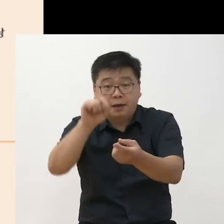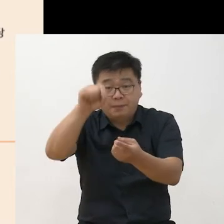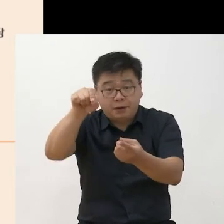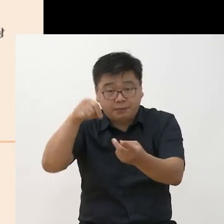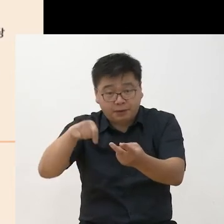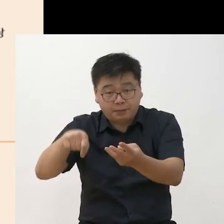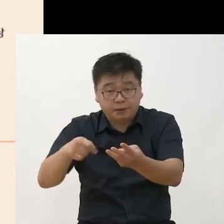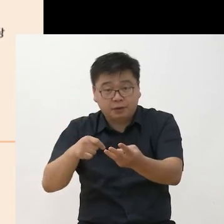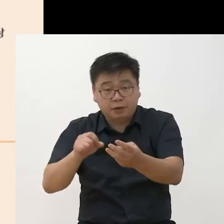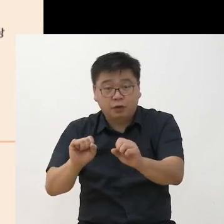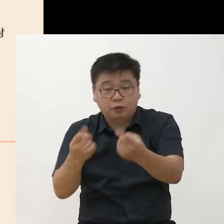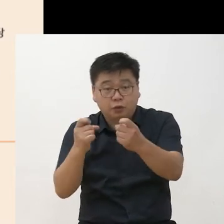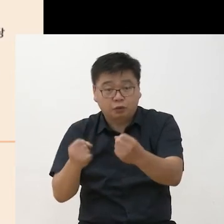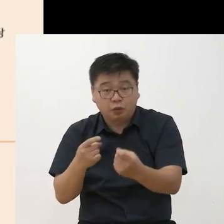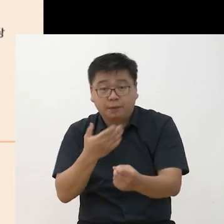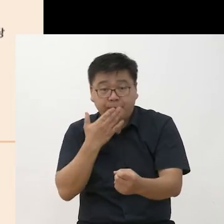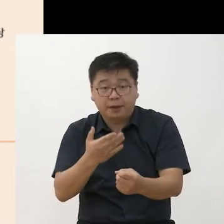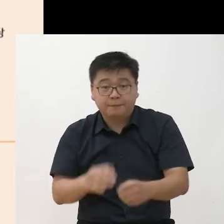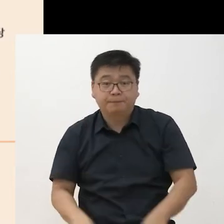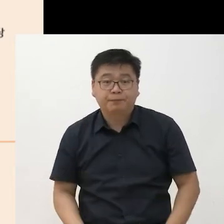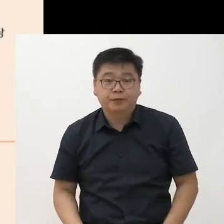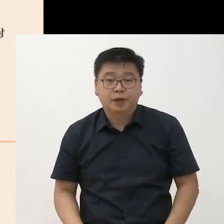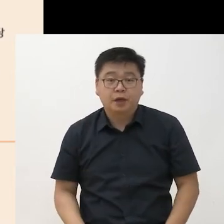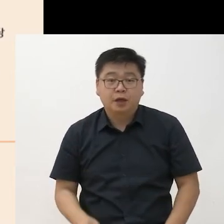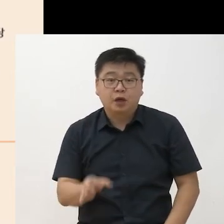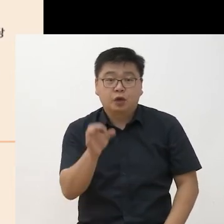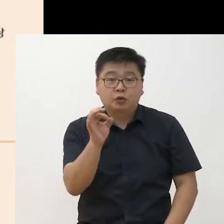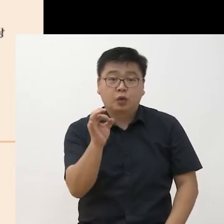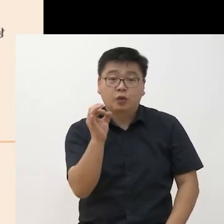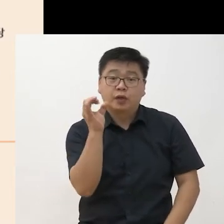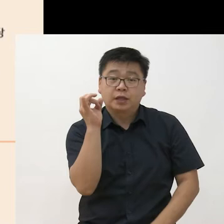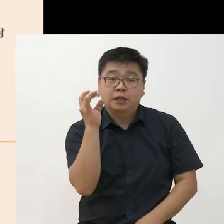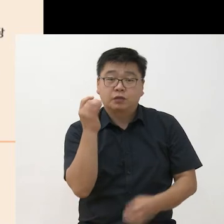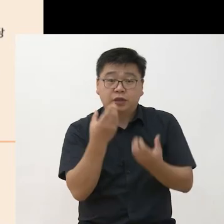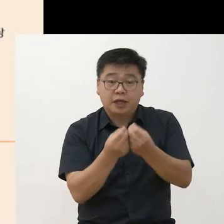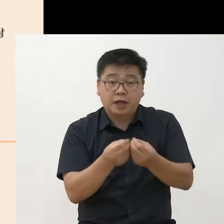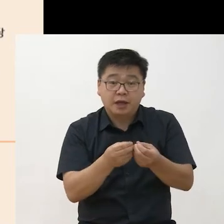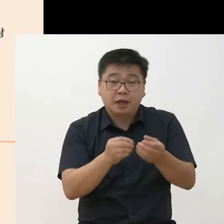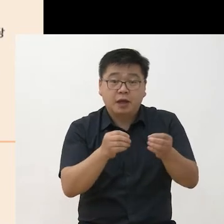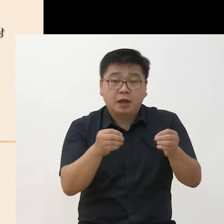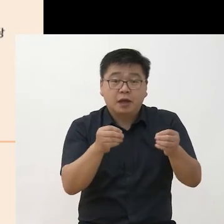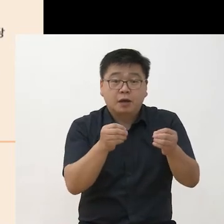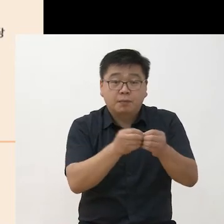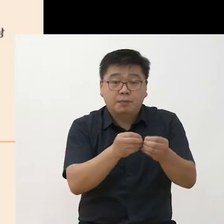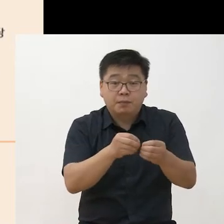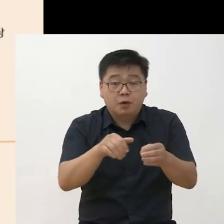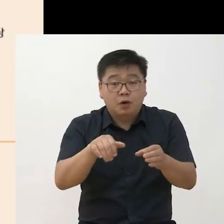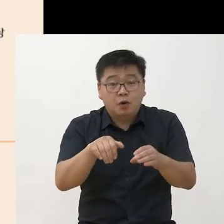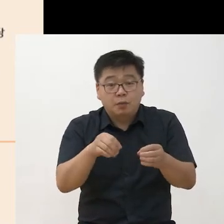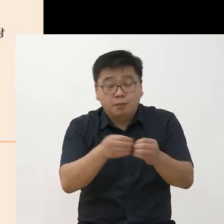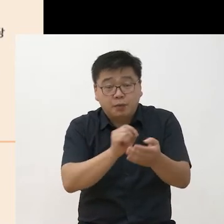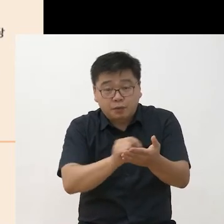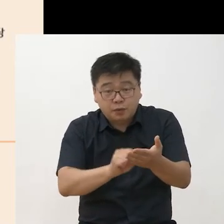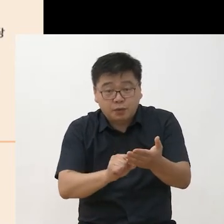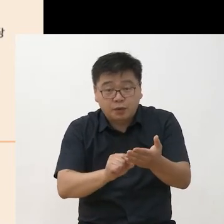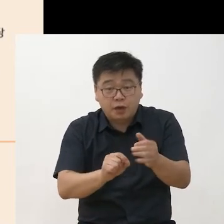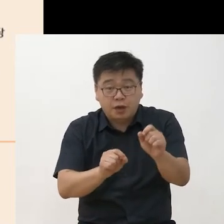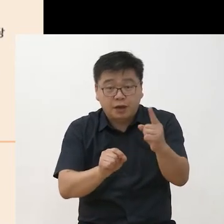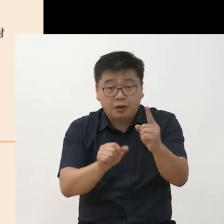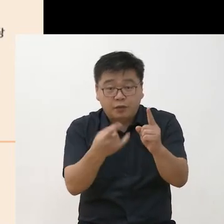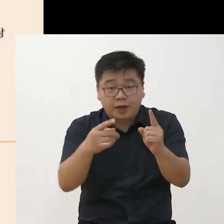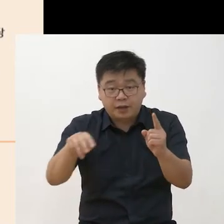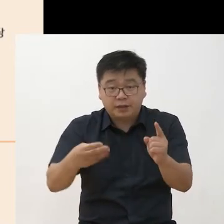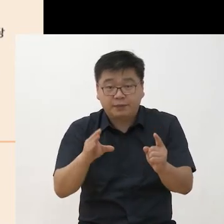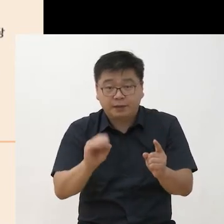됩니다. 지원 규모의 기준액은 문학 분야는 회당 300만 원, 시각형,